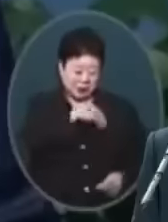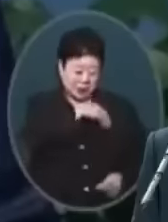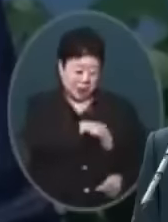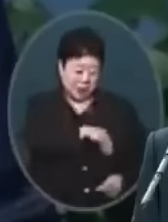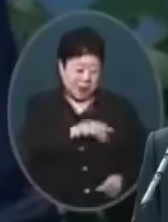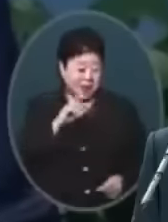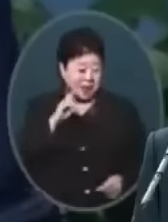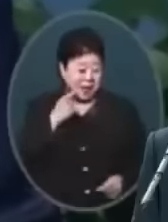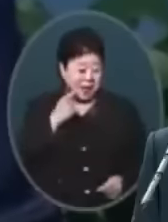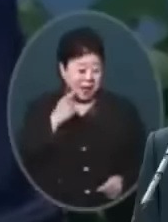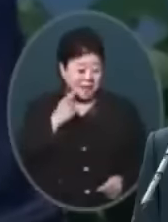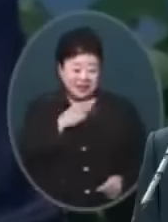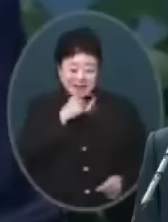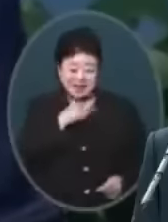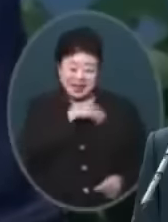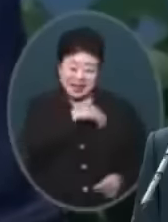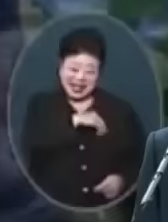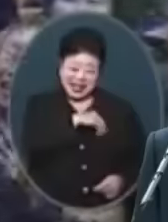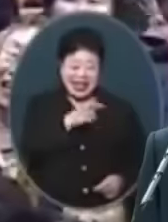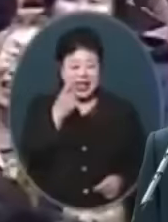꼽아보고